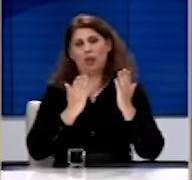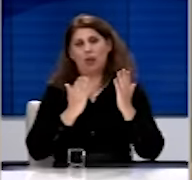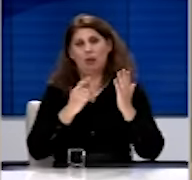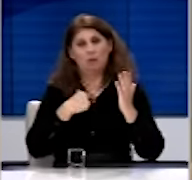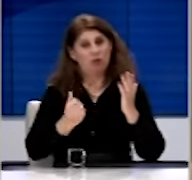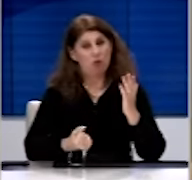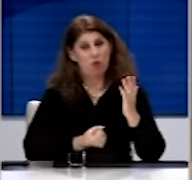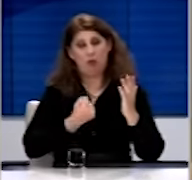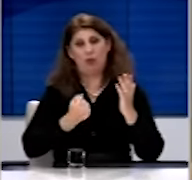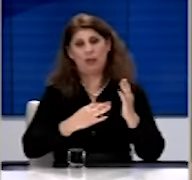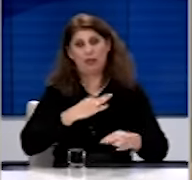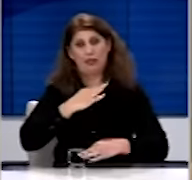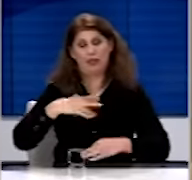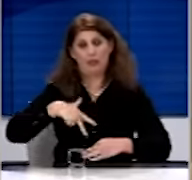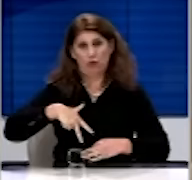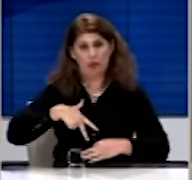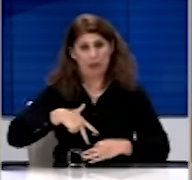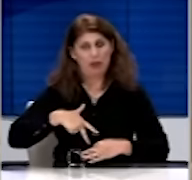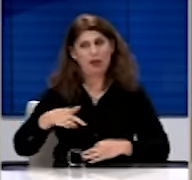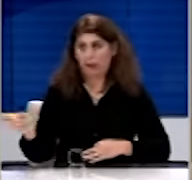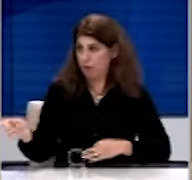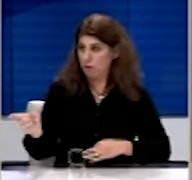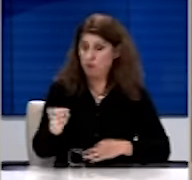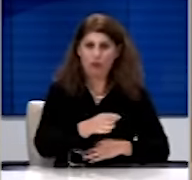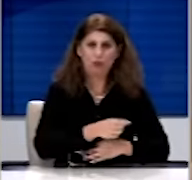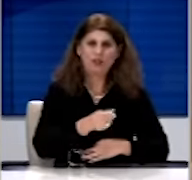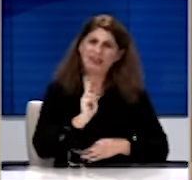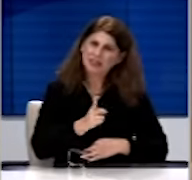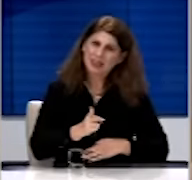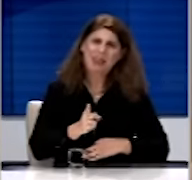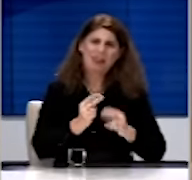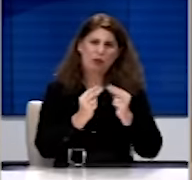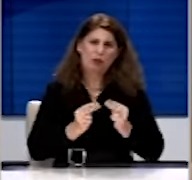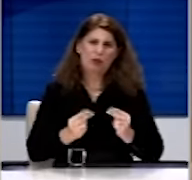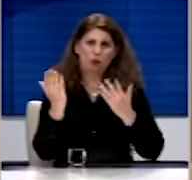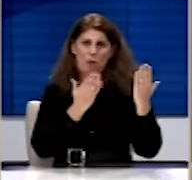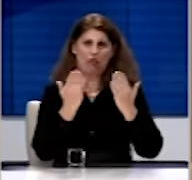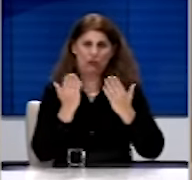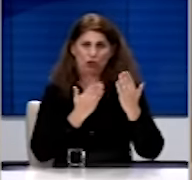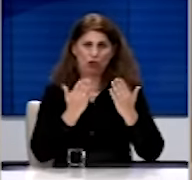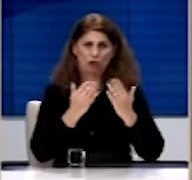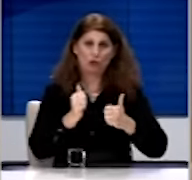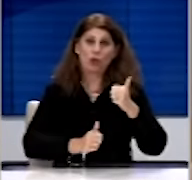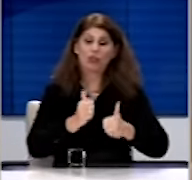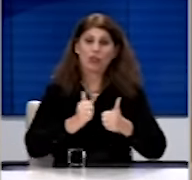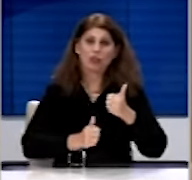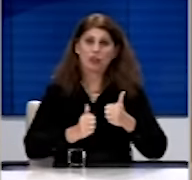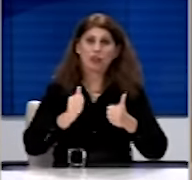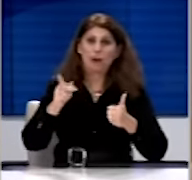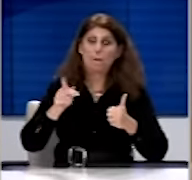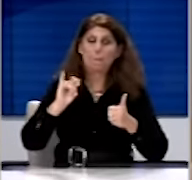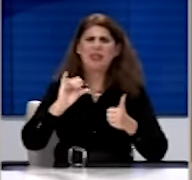πήρε ο πόνος, κύριε Υπουργέ, και οι υπόλοιποι για τις κακές επιδόσεις των μαθητών μας στον διαγωνισμό της